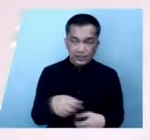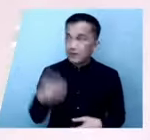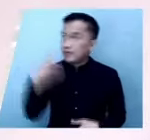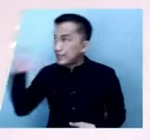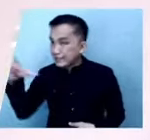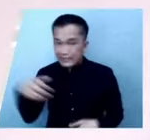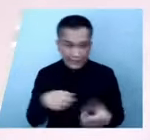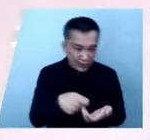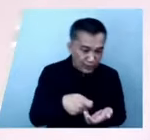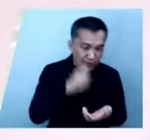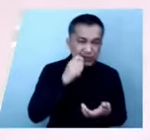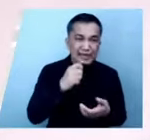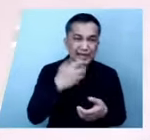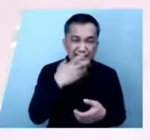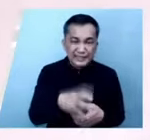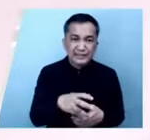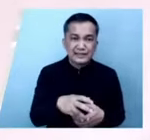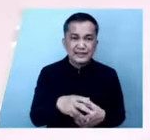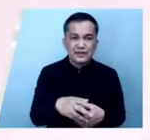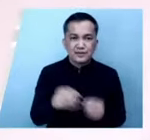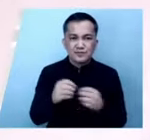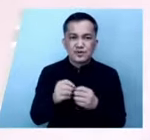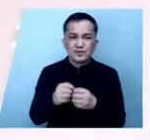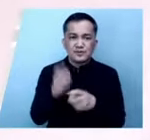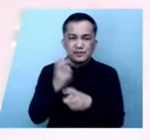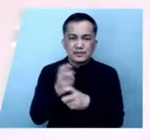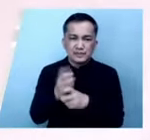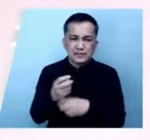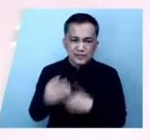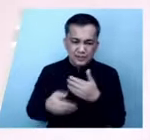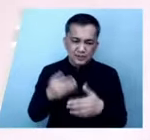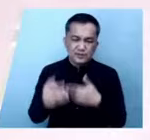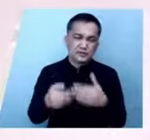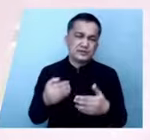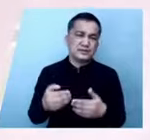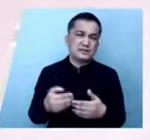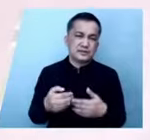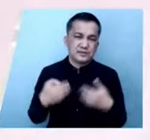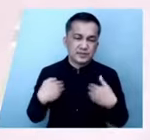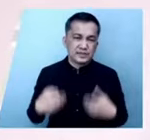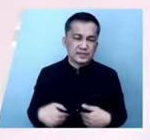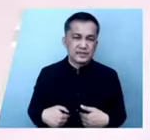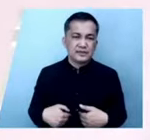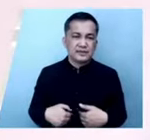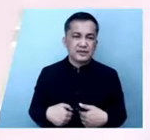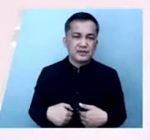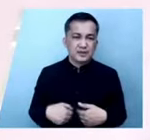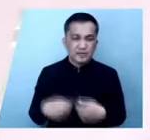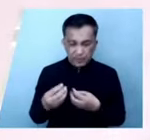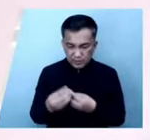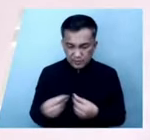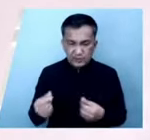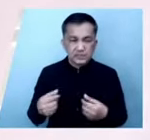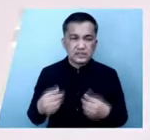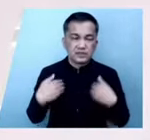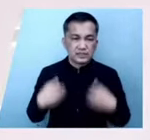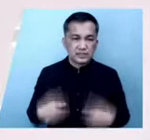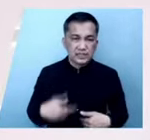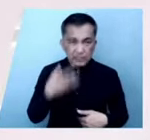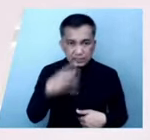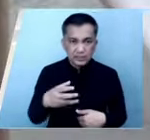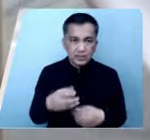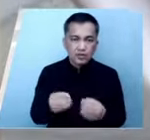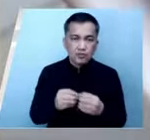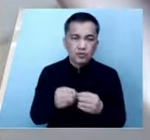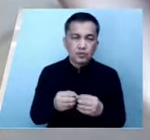ating parang pinapahirapan yung proseso ng homeostasis kasi imbis na magbawi sa katawan natin yung init ay nagkagalitag pa